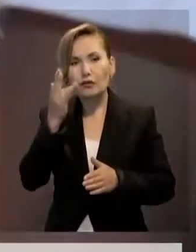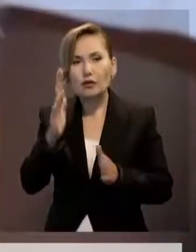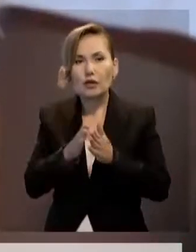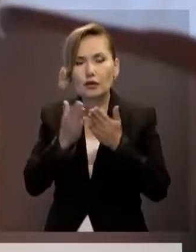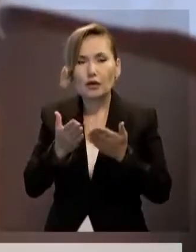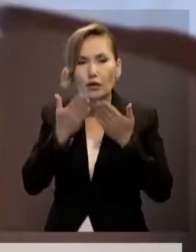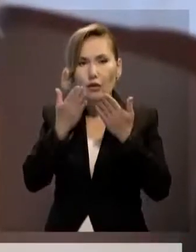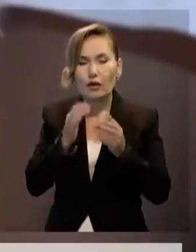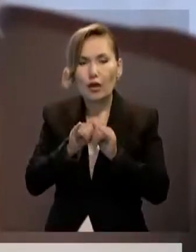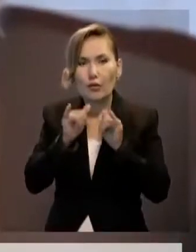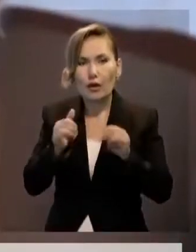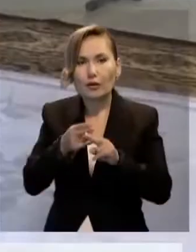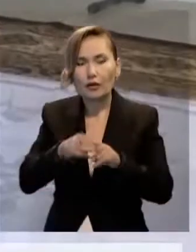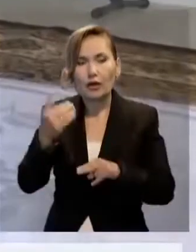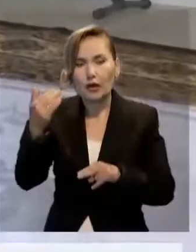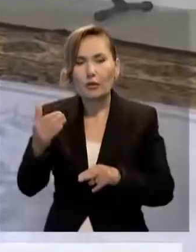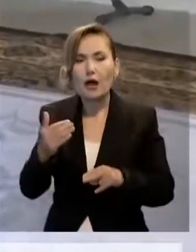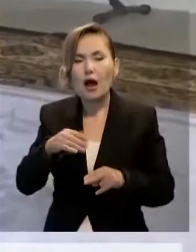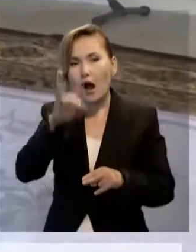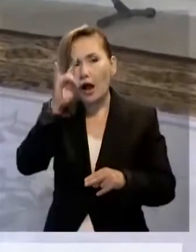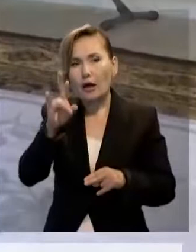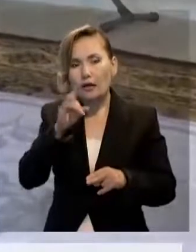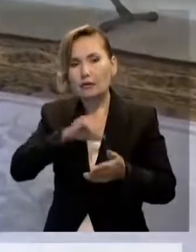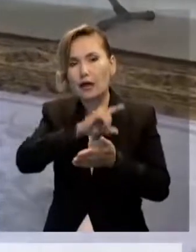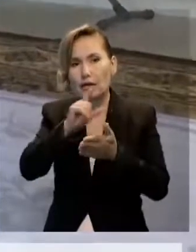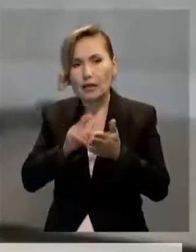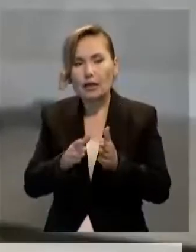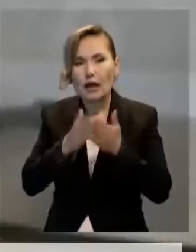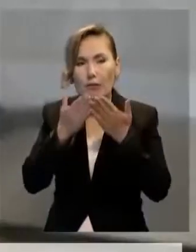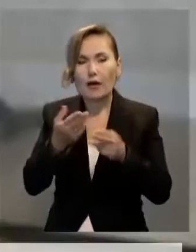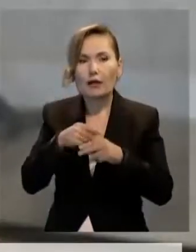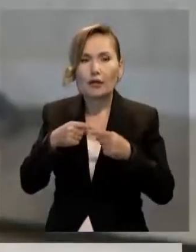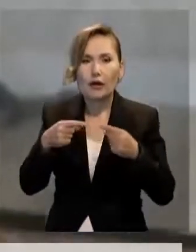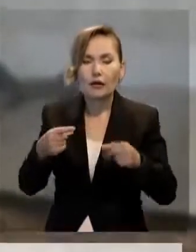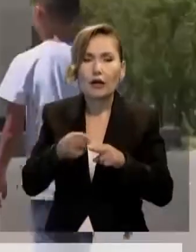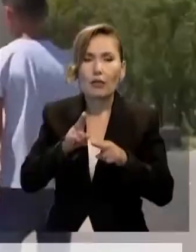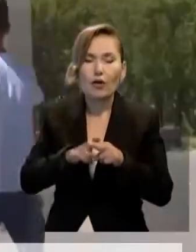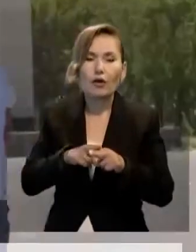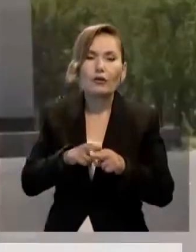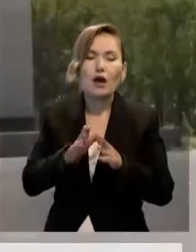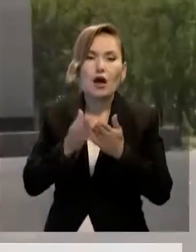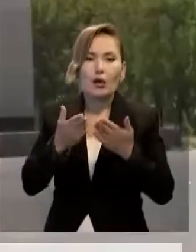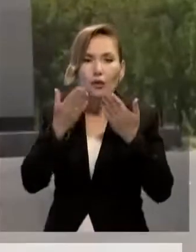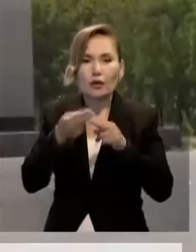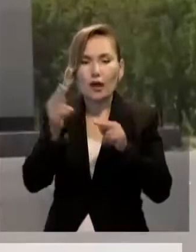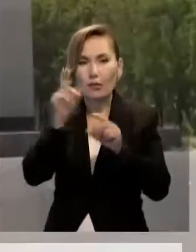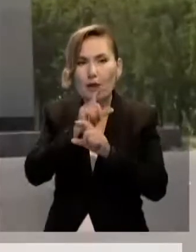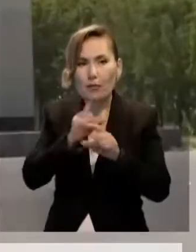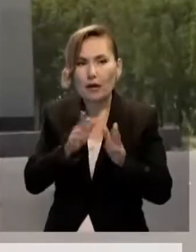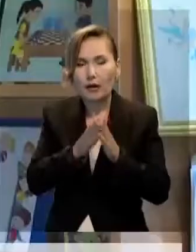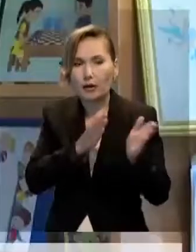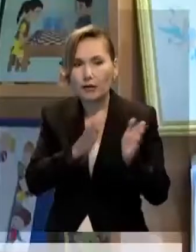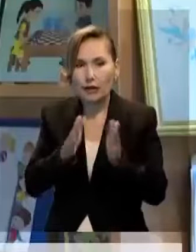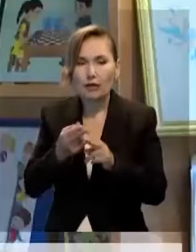байлығы артатынын жақсы түсінген Әлихан қазір қазақ ертегілер жинағын, алтын сандық кітабын тауысқан. Бүгін мектеп кітапханасына барып жаңа